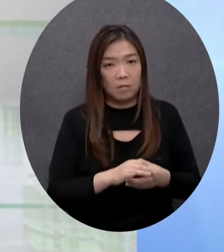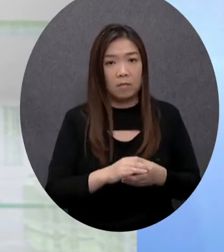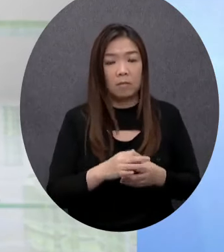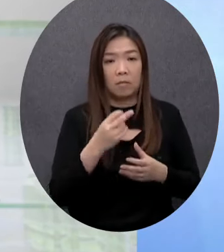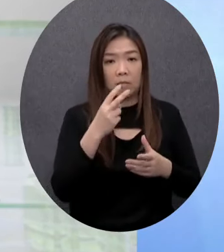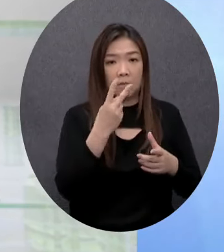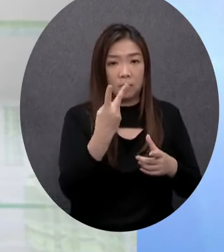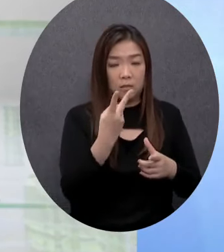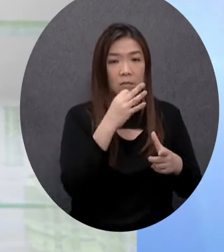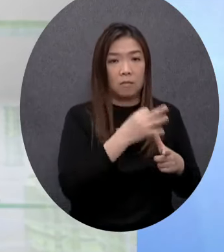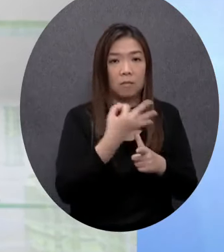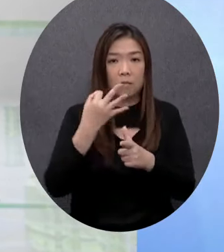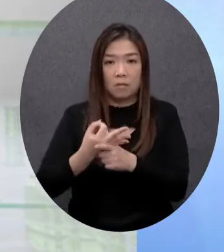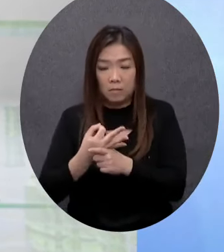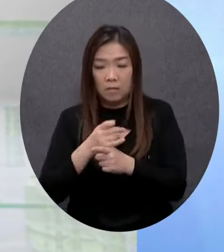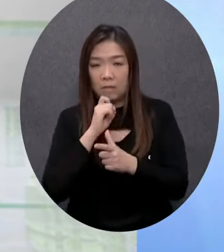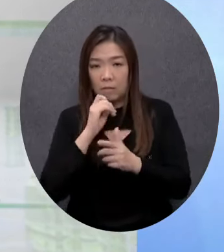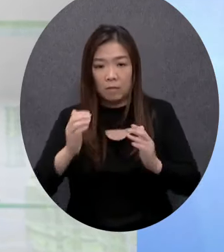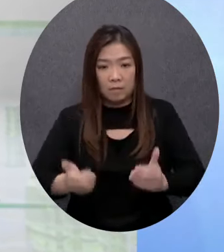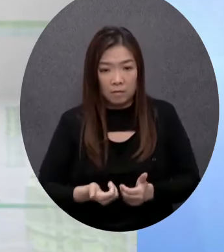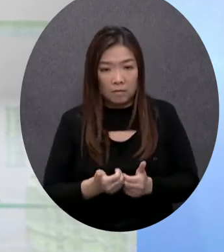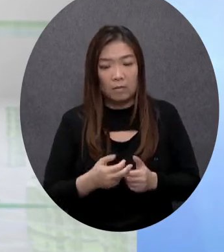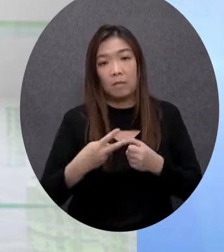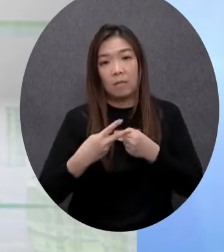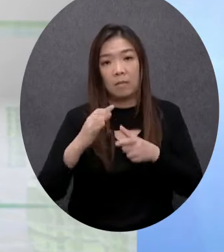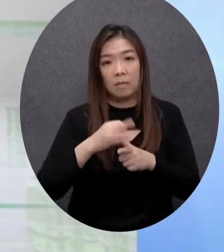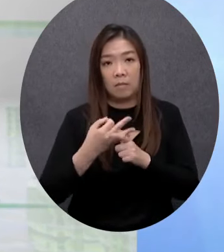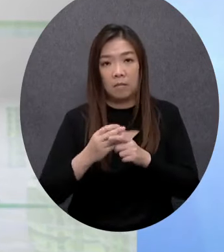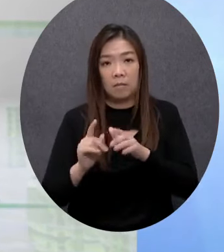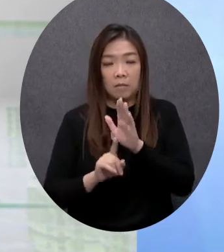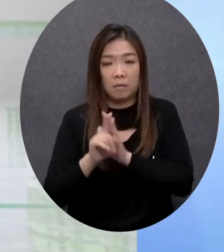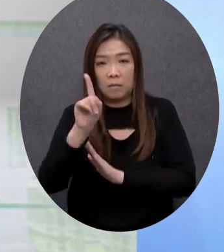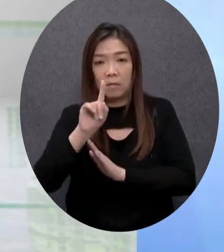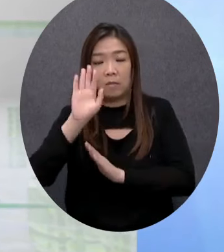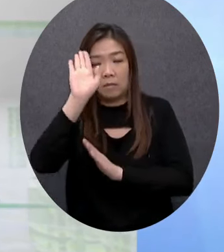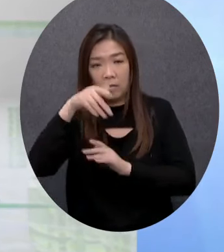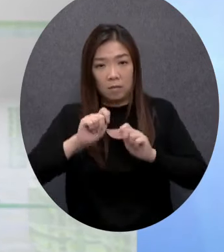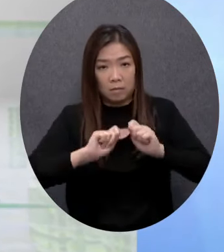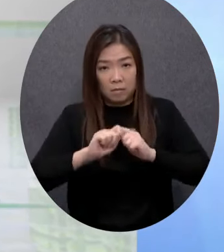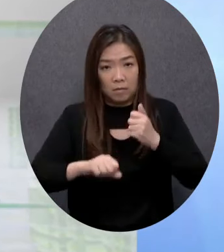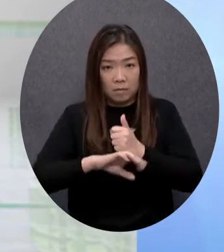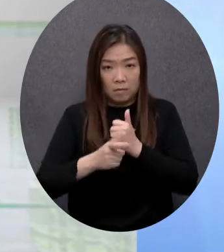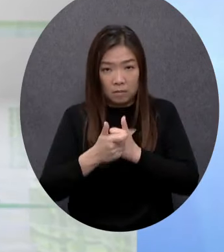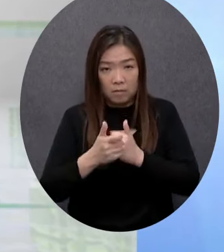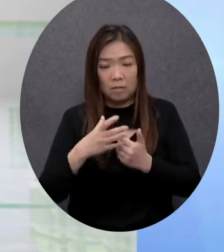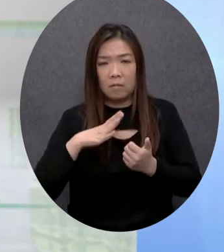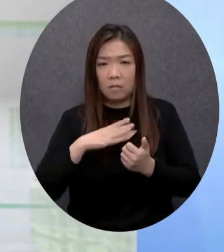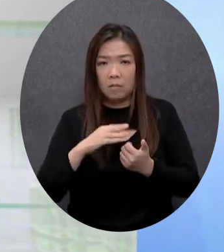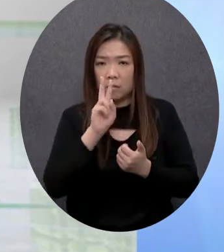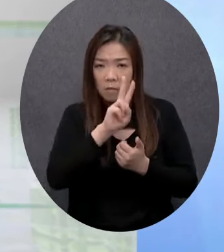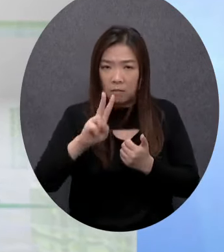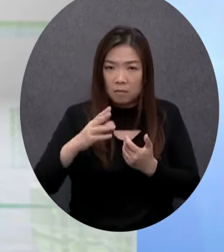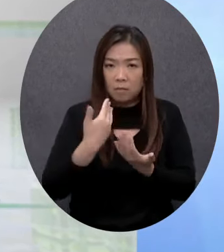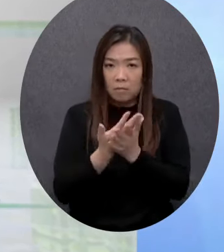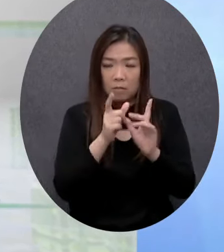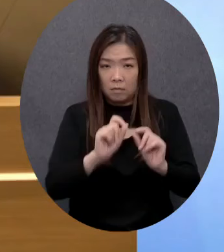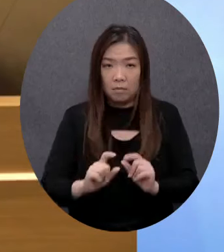说，港股在第二季反弹，但外汇基金接下来的表现还要视乎多项因素。